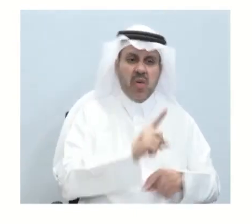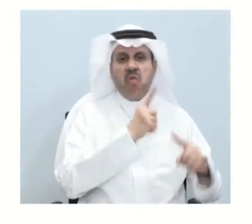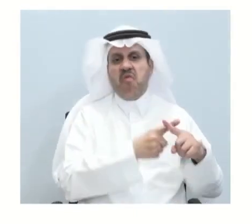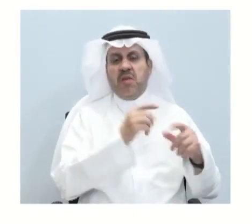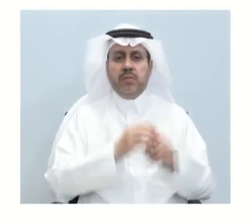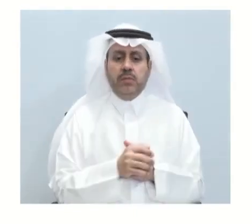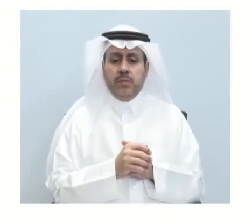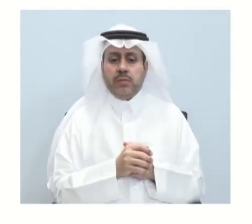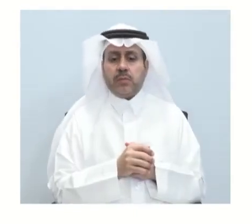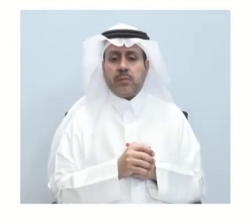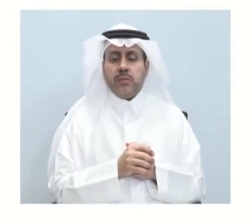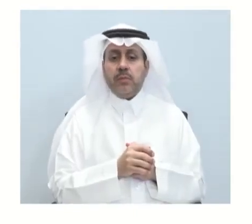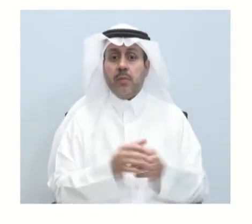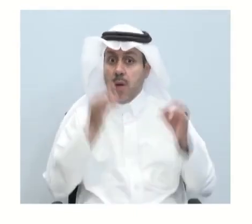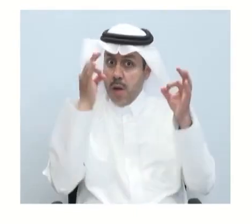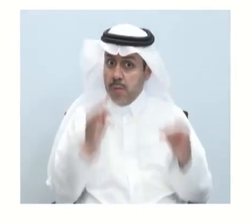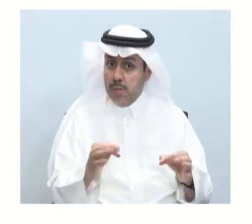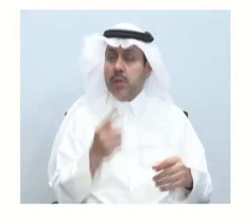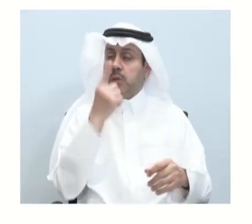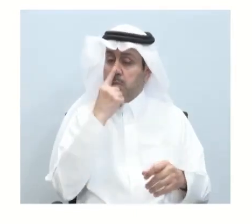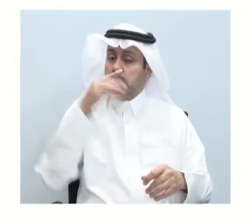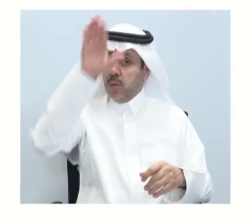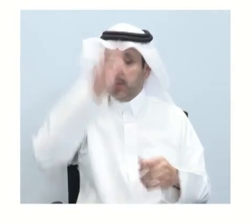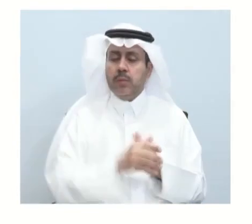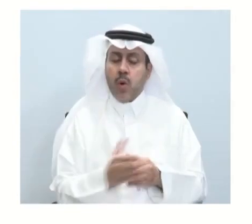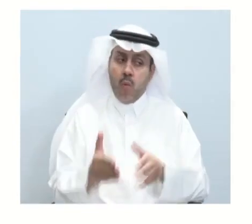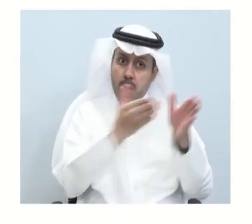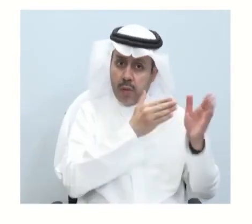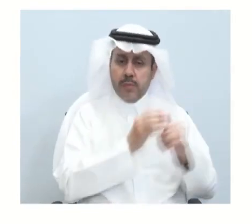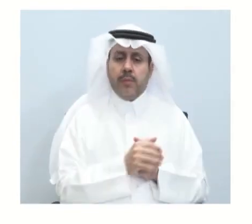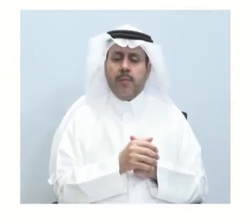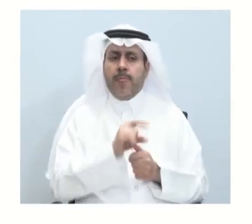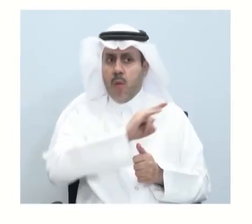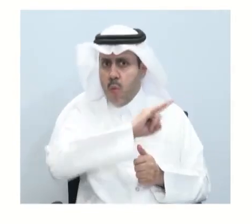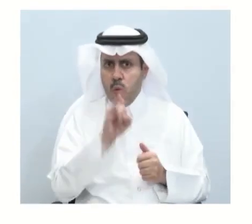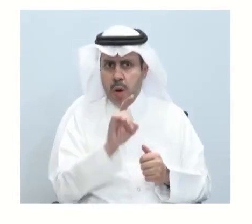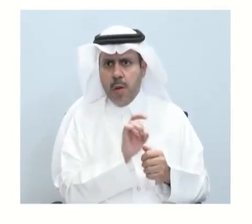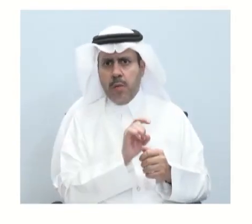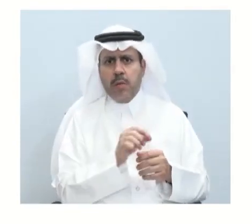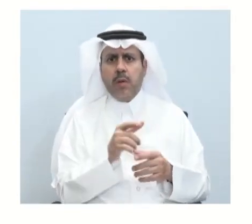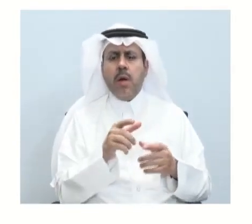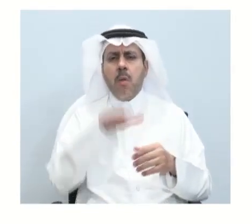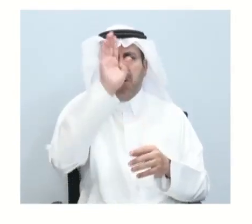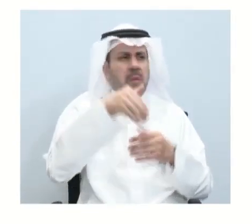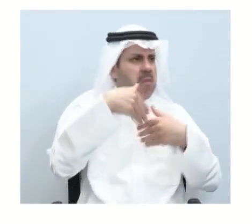مبايعه ولي الامر وعلى اهميه البيعه والحث عليها والنهي عن الخروج على الامراء وولاه